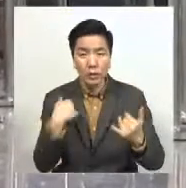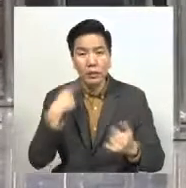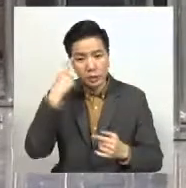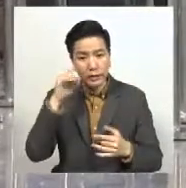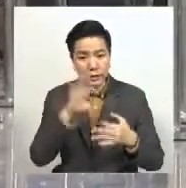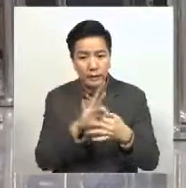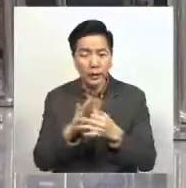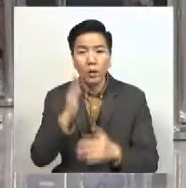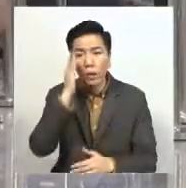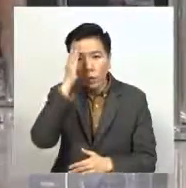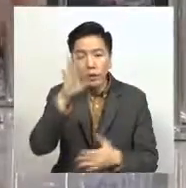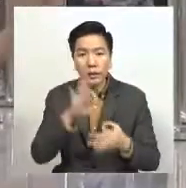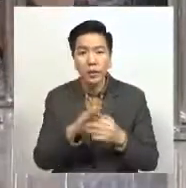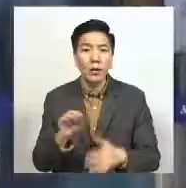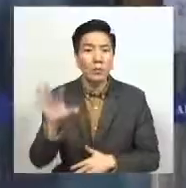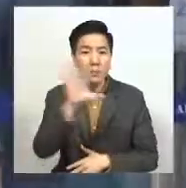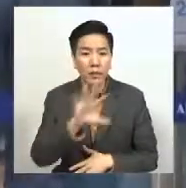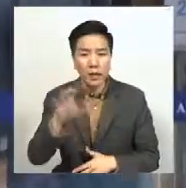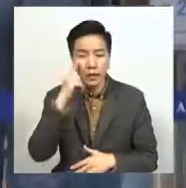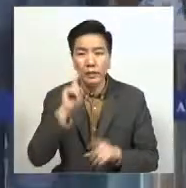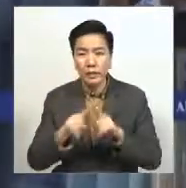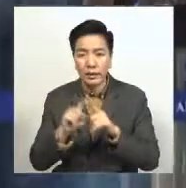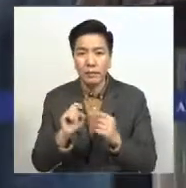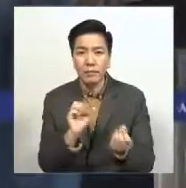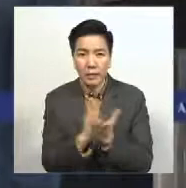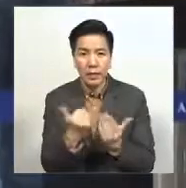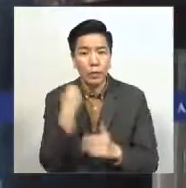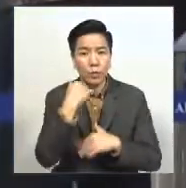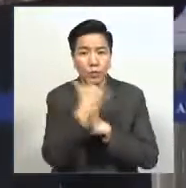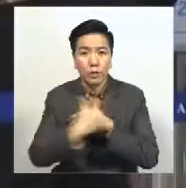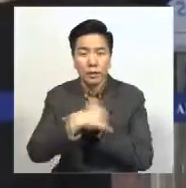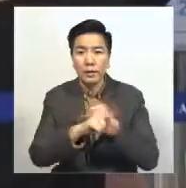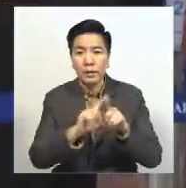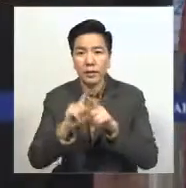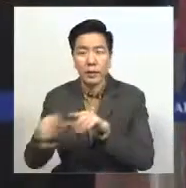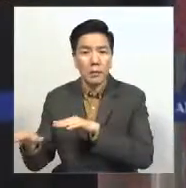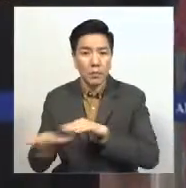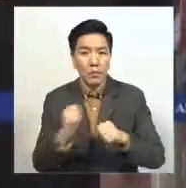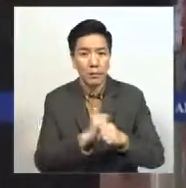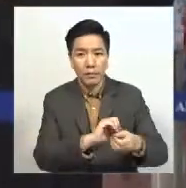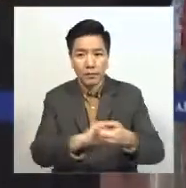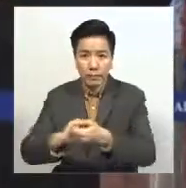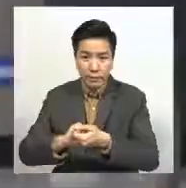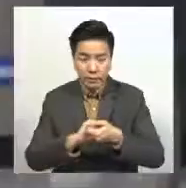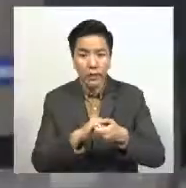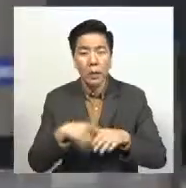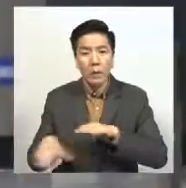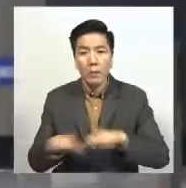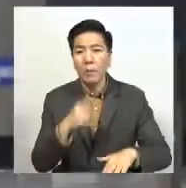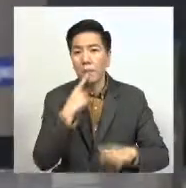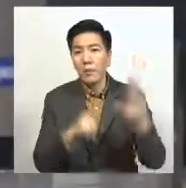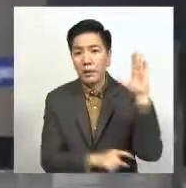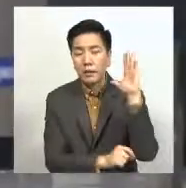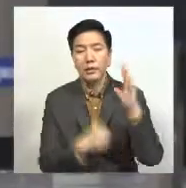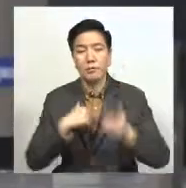ต่ออนาคตของประเทศและภูมิภาคที่ทุกภาคส่วนและทุกประเทศก็จะต้องร่วมมือกันอย่างใกล้ชิดพร้อมย้ำกับสิงคโป